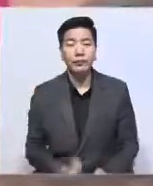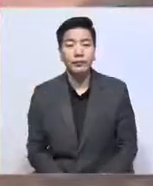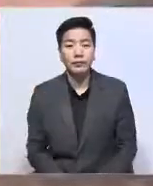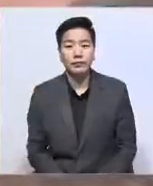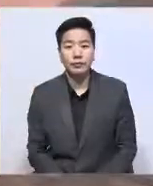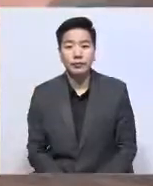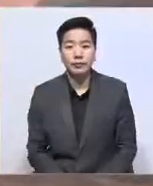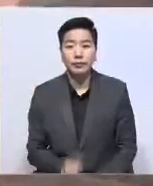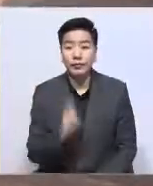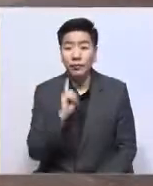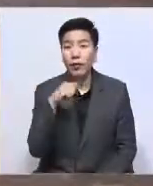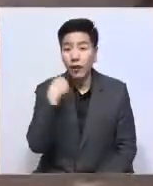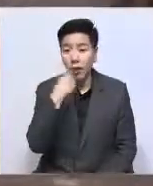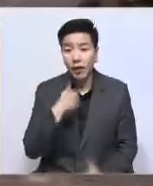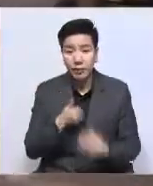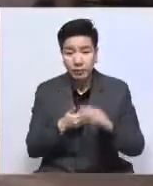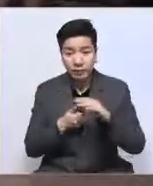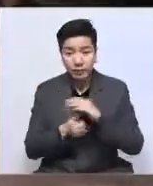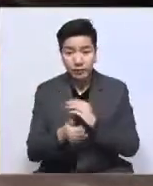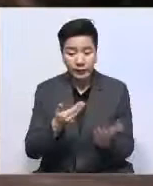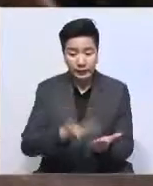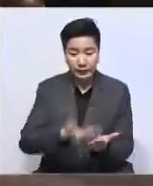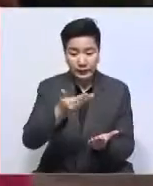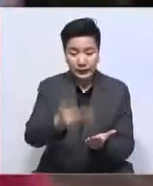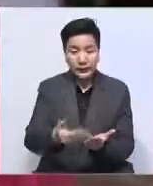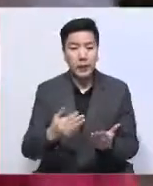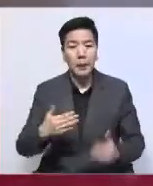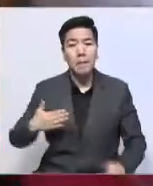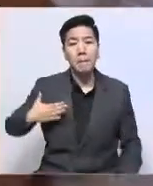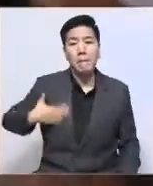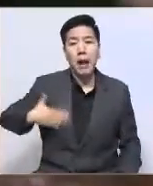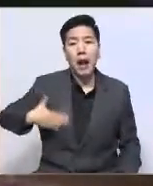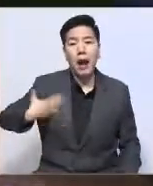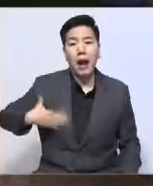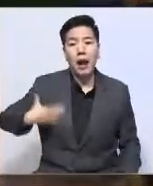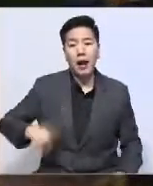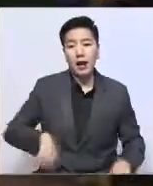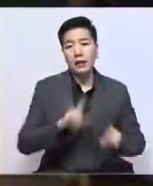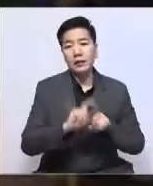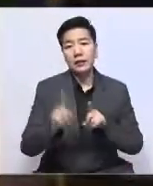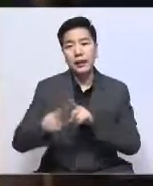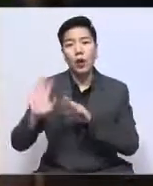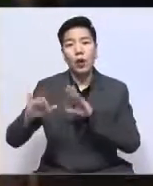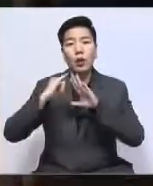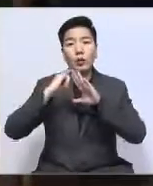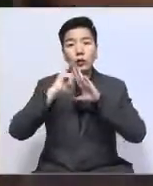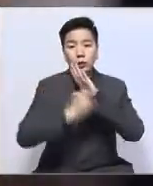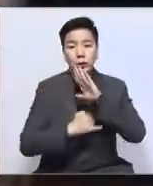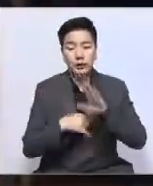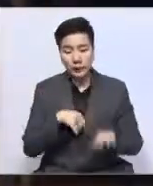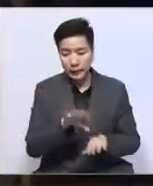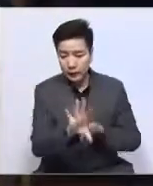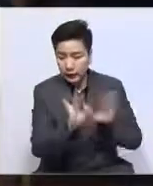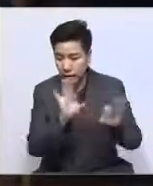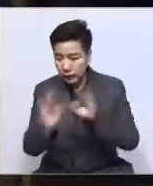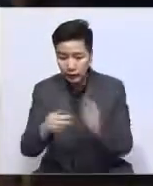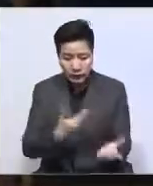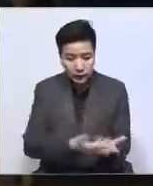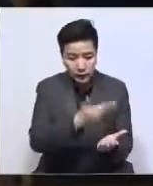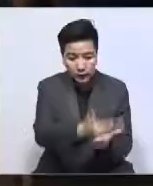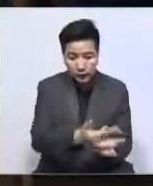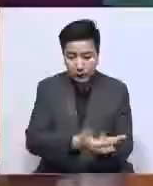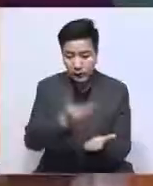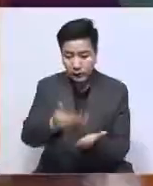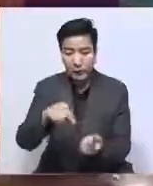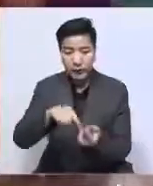อย่างส่วนใครที่อยากจะซื้อชุดไทยหรือว่าผ้าพื้นเมืองจากหลากหลายจังหวัดค่ะก็สามารถมาเลือกซื้อได้นะคะที่บริเ